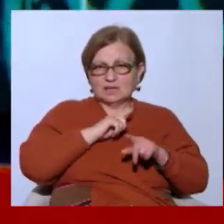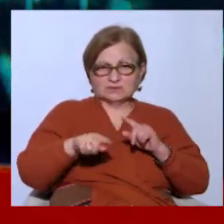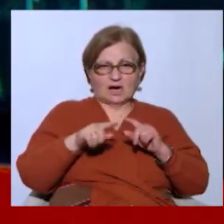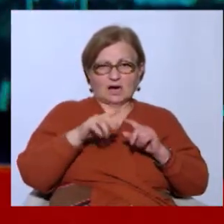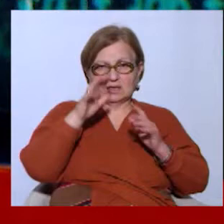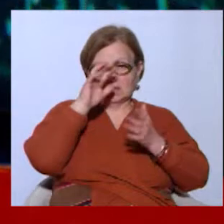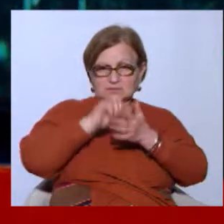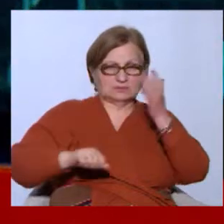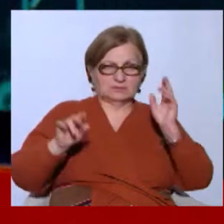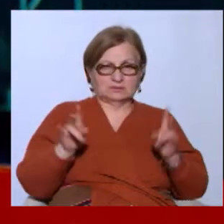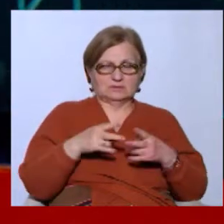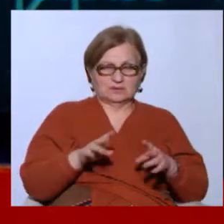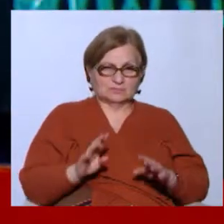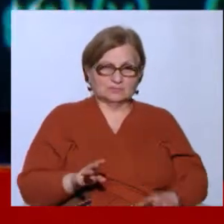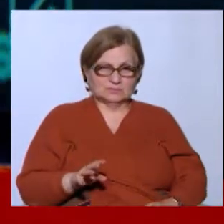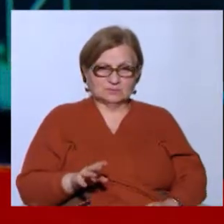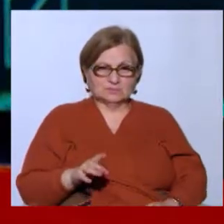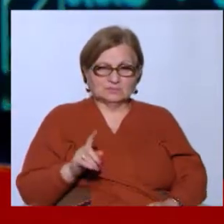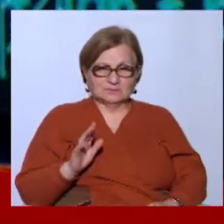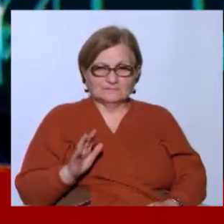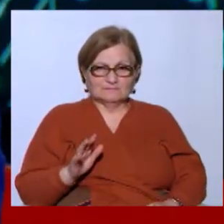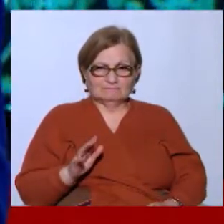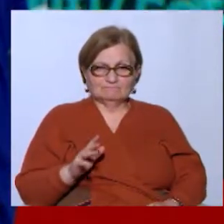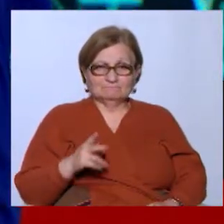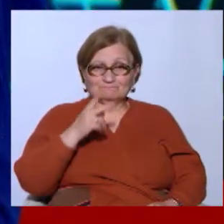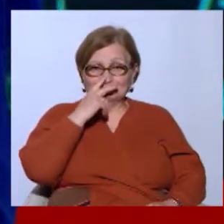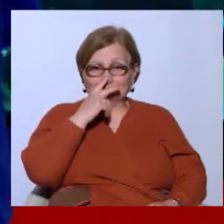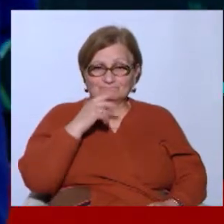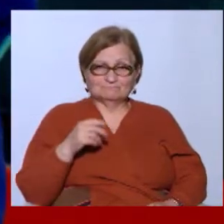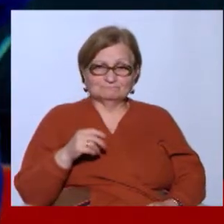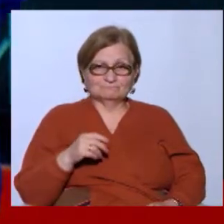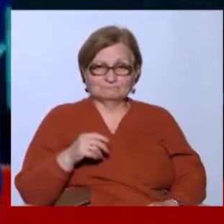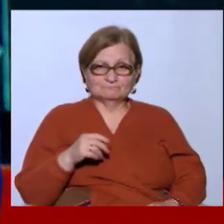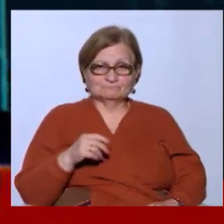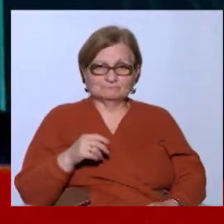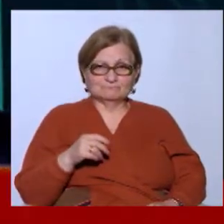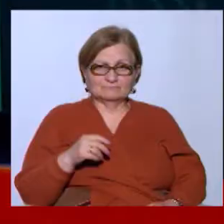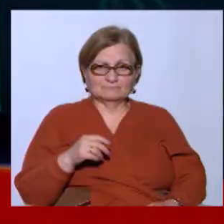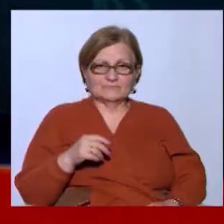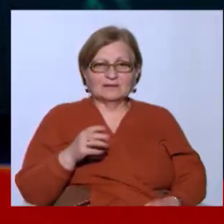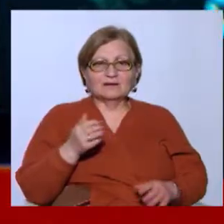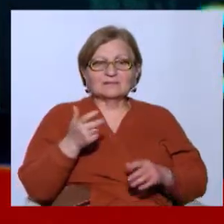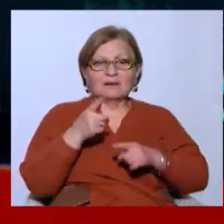აჩქარდეთ. მზად ხართ? კარგი. აბა ვნახოთ. რამდენი მეკუთნის ხურდა?